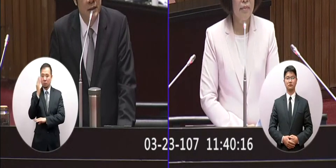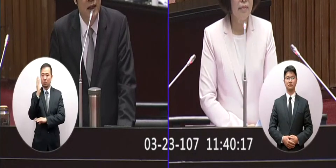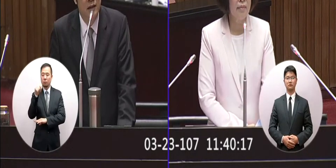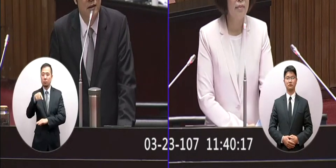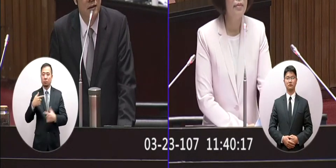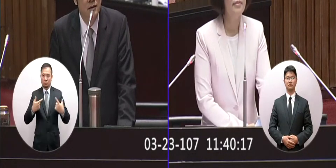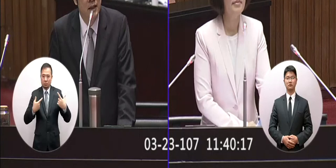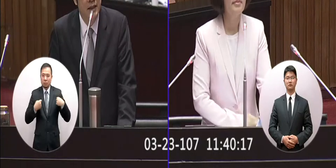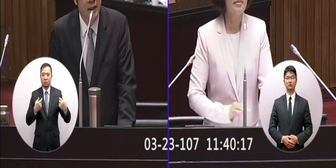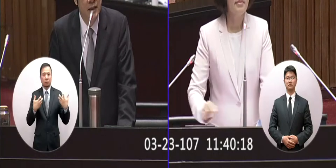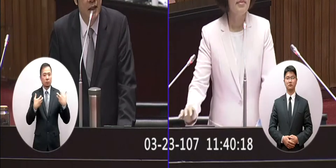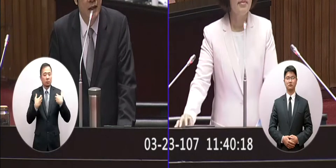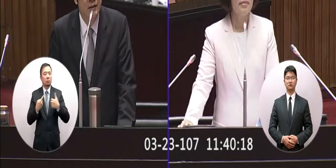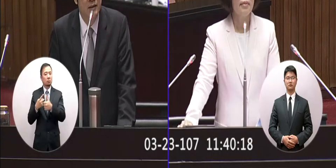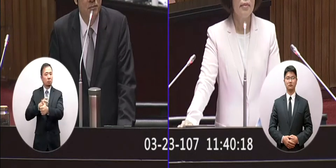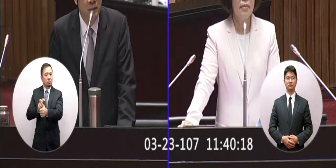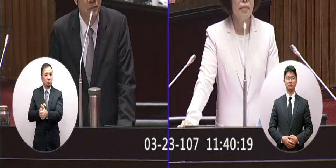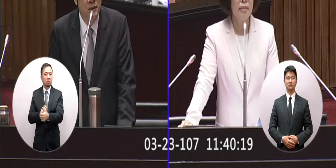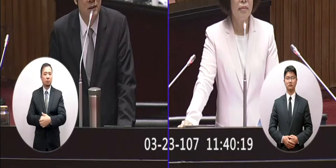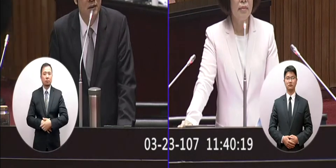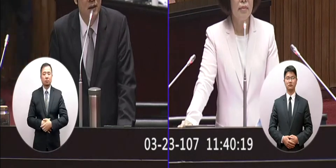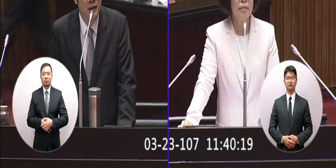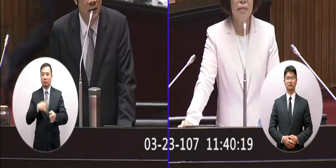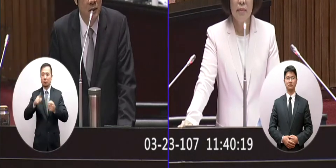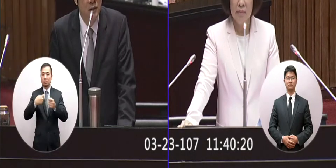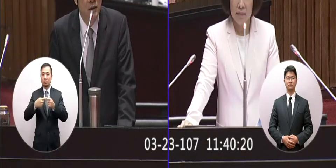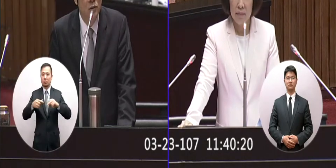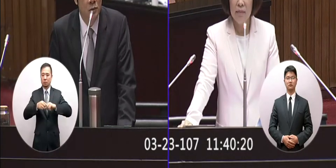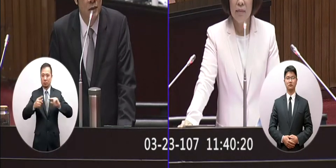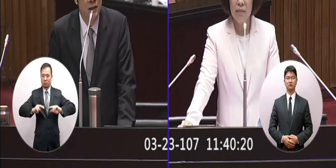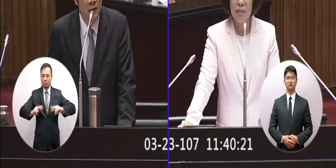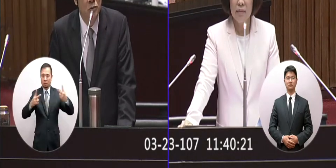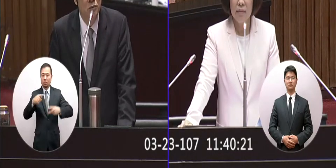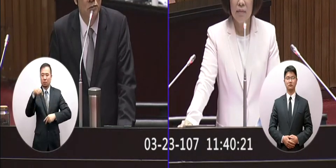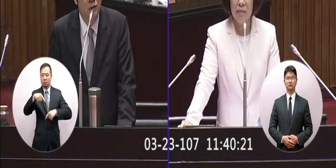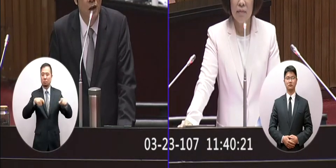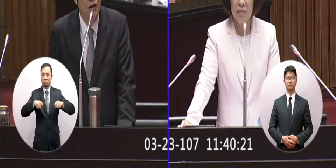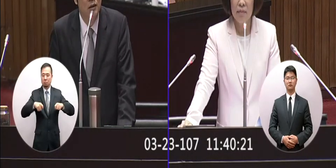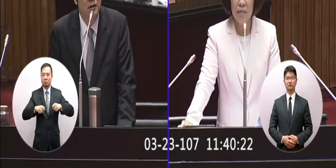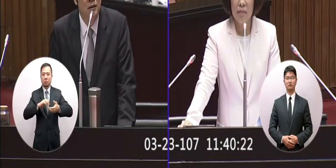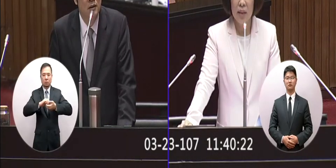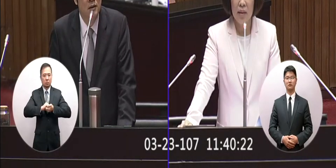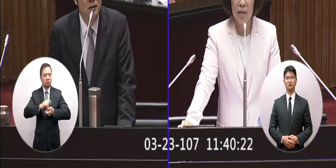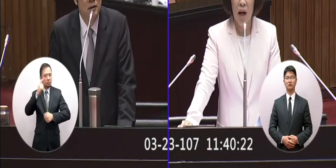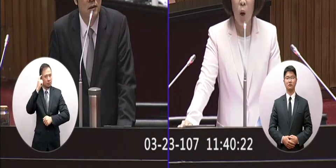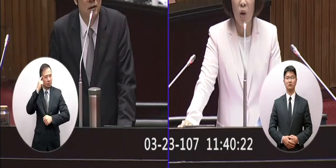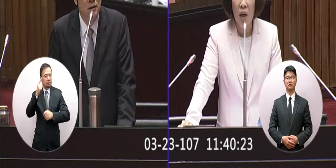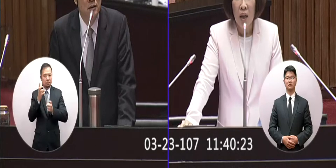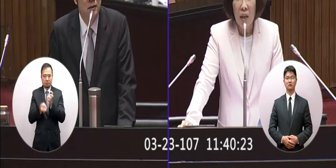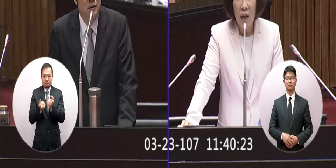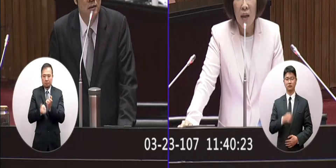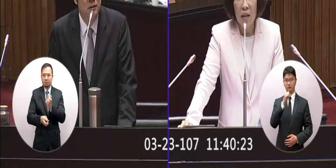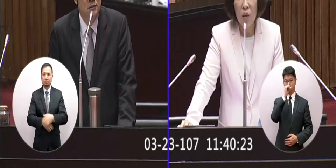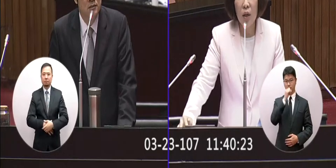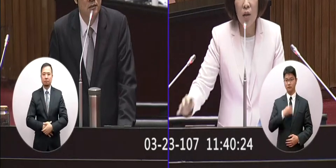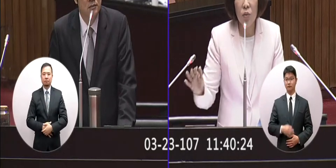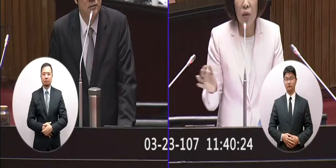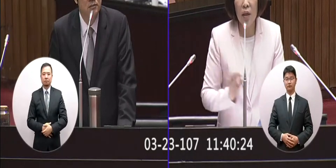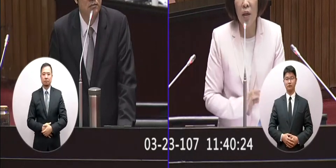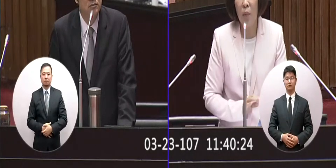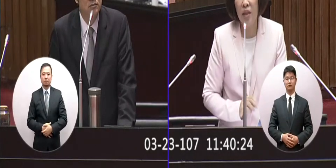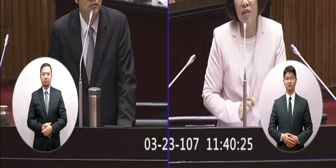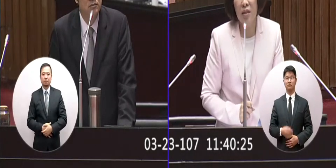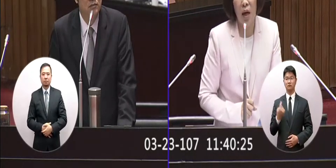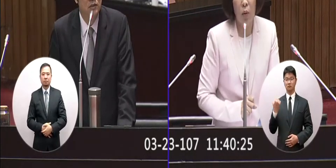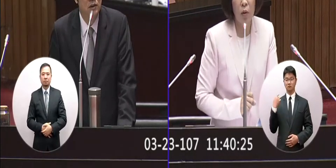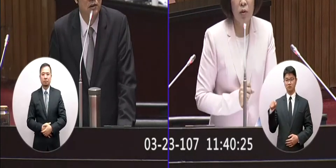同袍的立场，在年改的这个版本呢，一定会妥善提出啊。 好，那因为昨